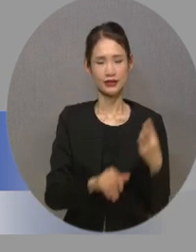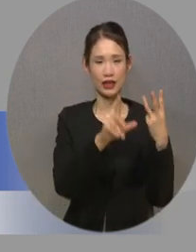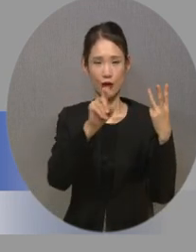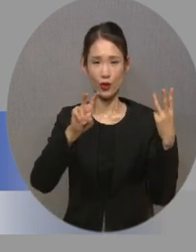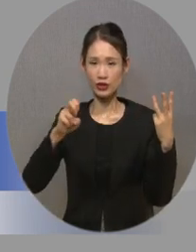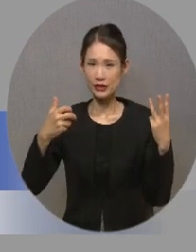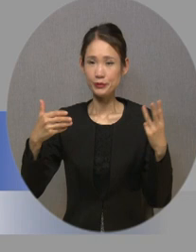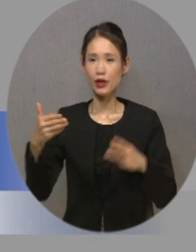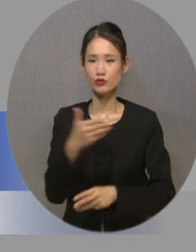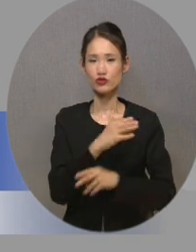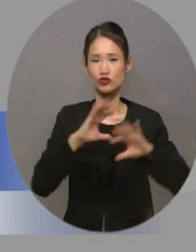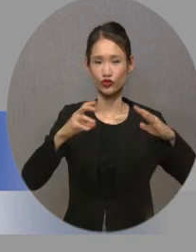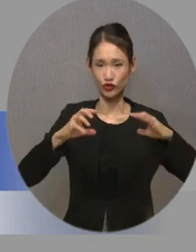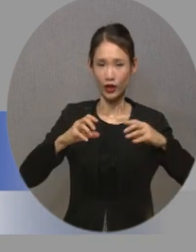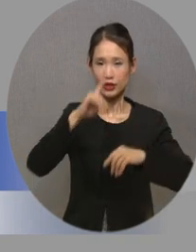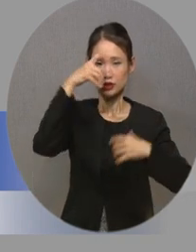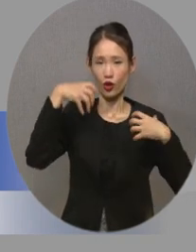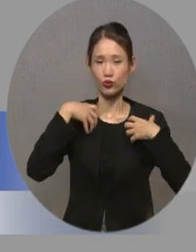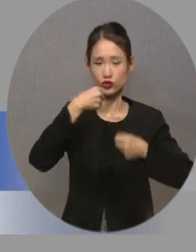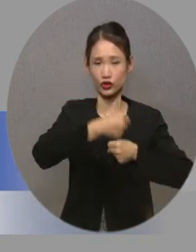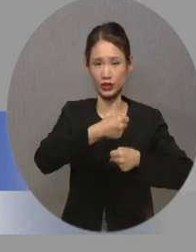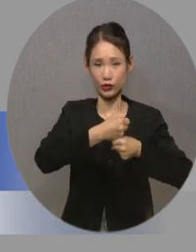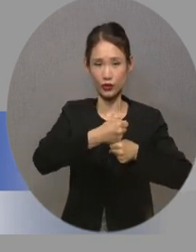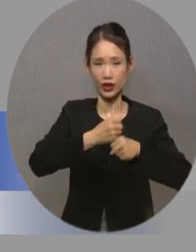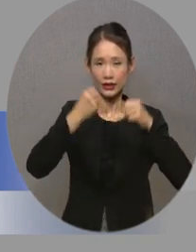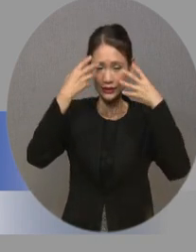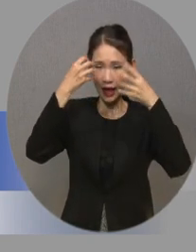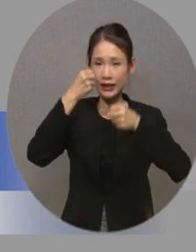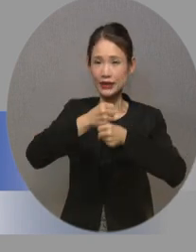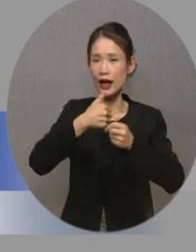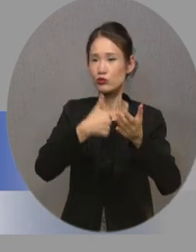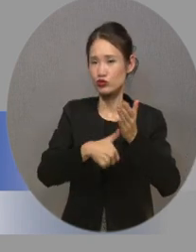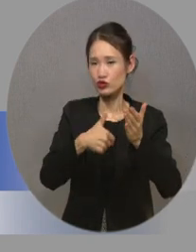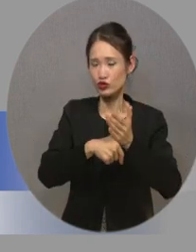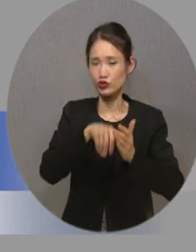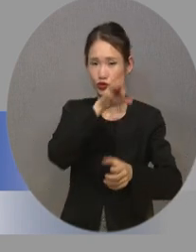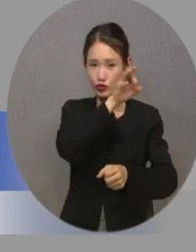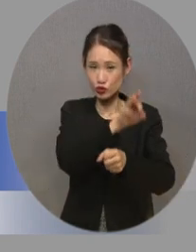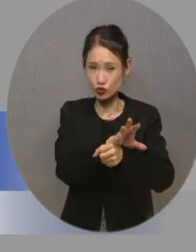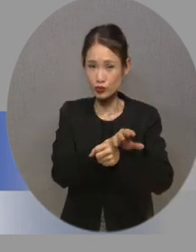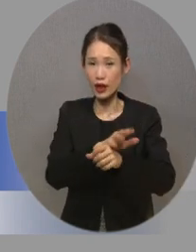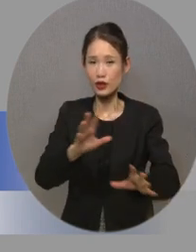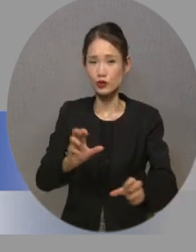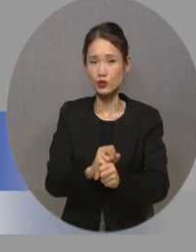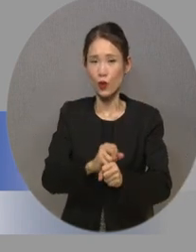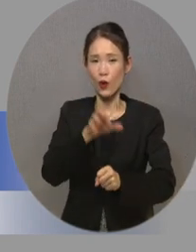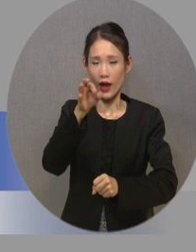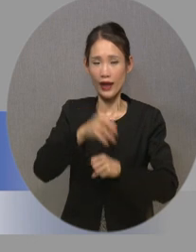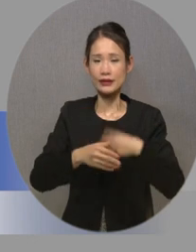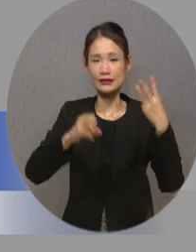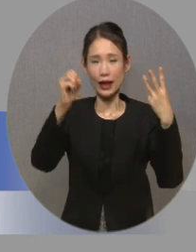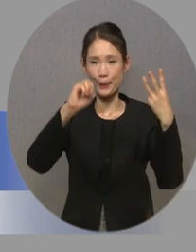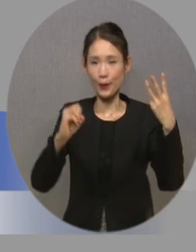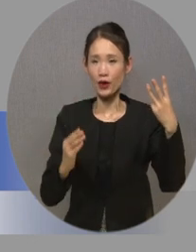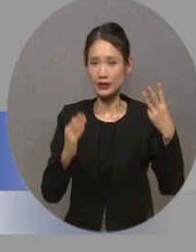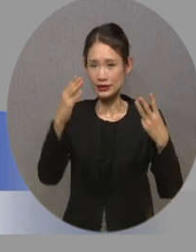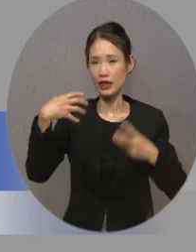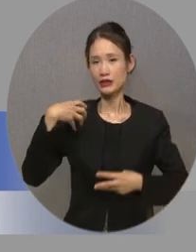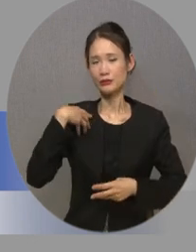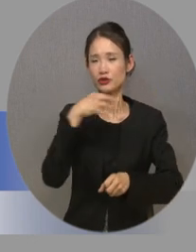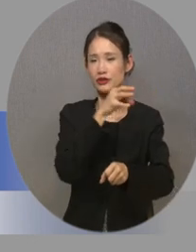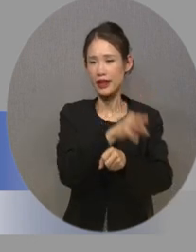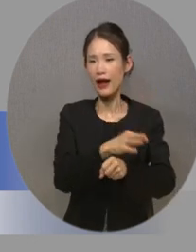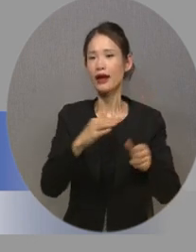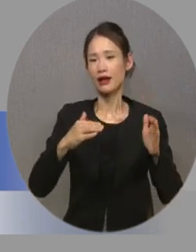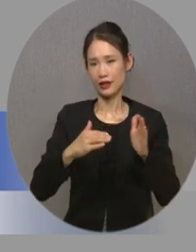정보기관이 장애 예술인이 생산한 창작물을 구매총액의 3% 이상을 의무적으로 구매해야 하는 제도입니다